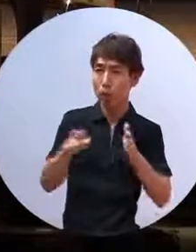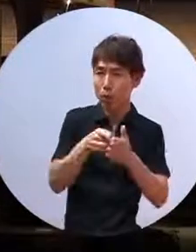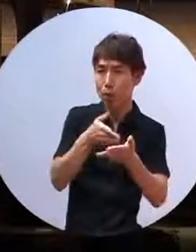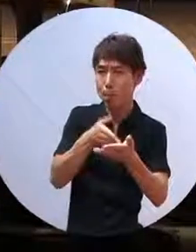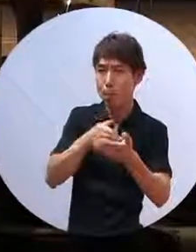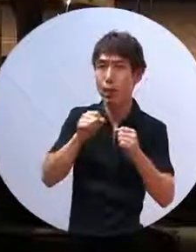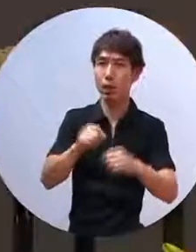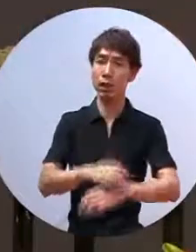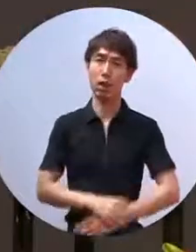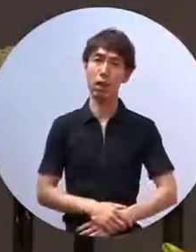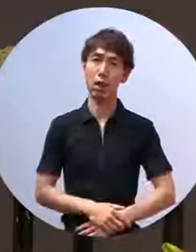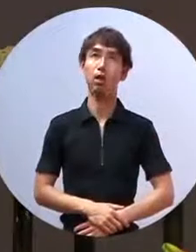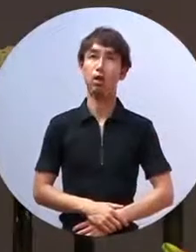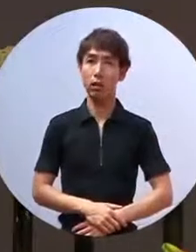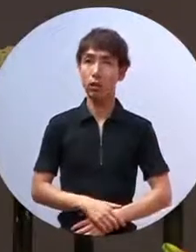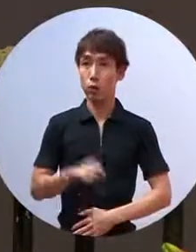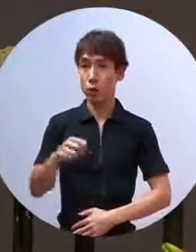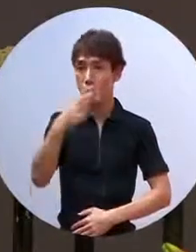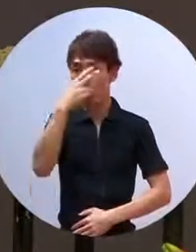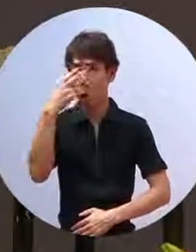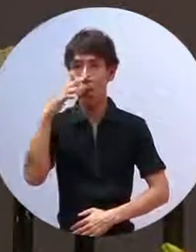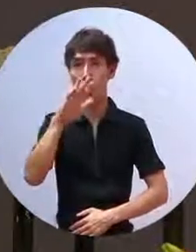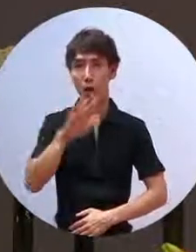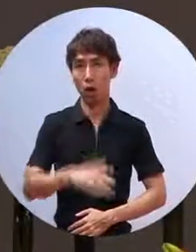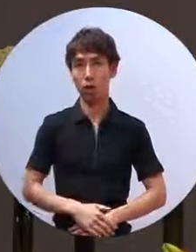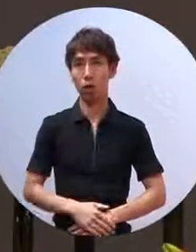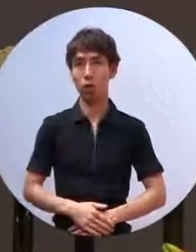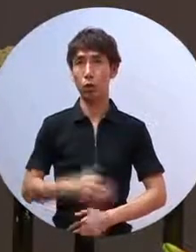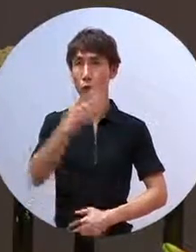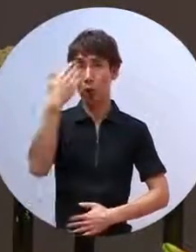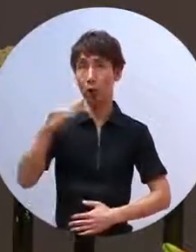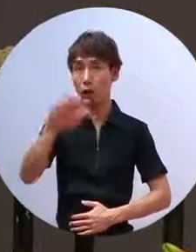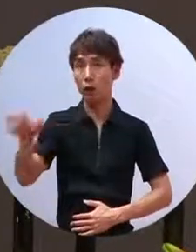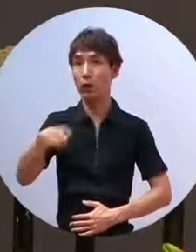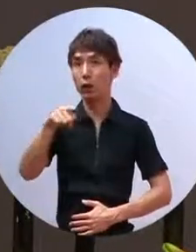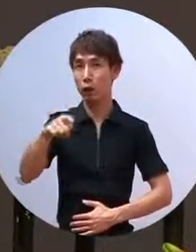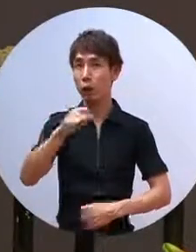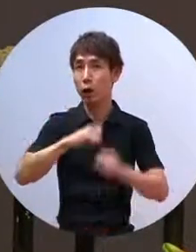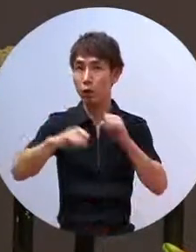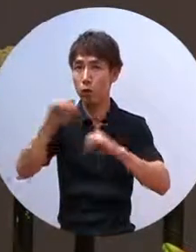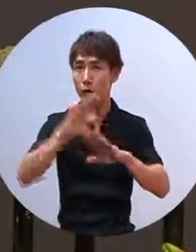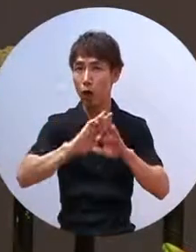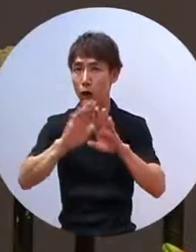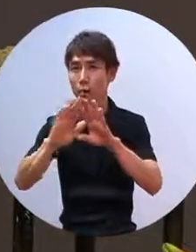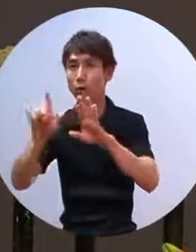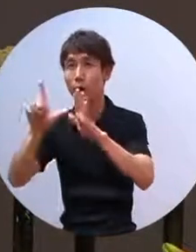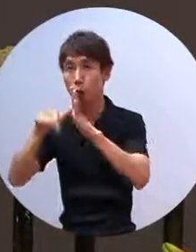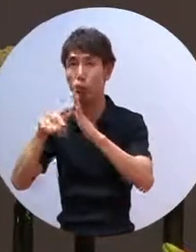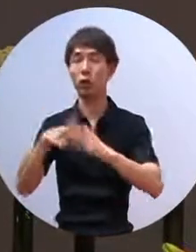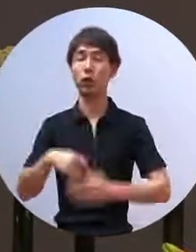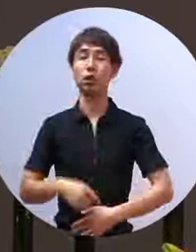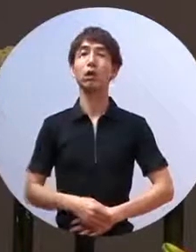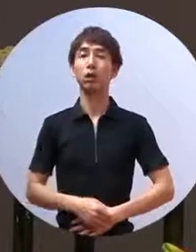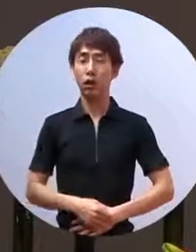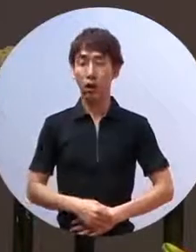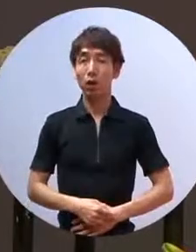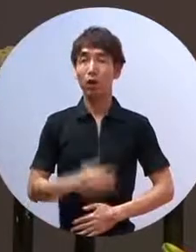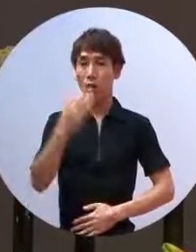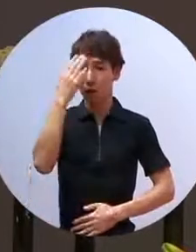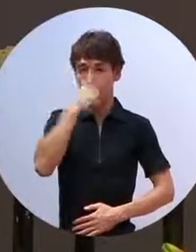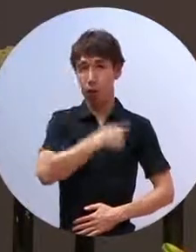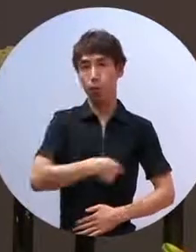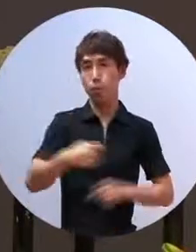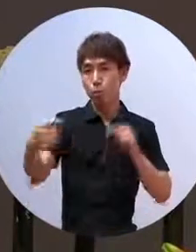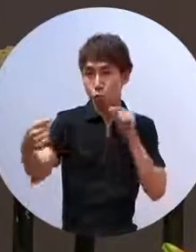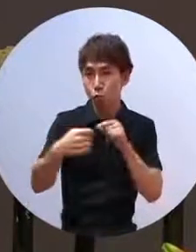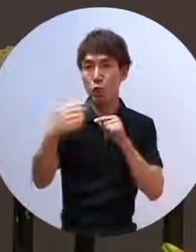していた。ただそこに高校生であるとか若い人たちの活動が始まってきた時に、あ、